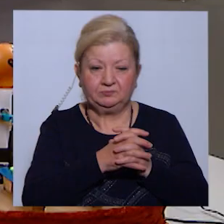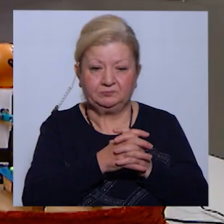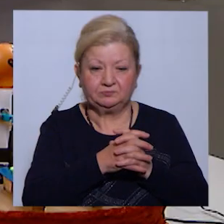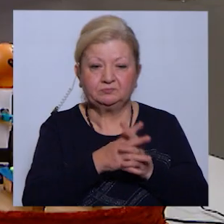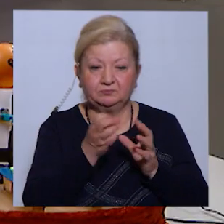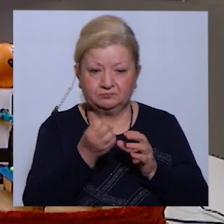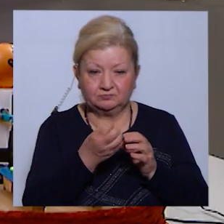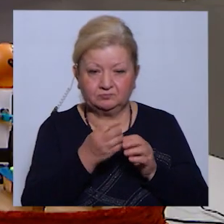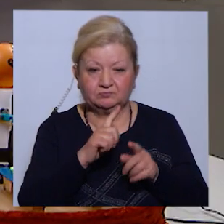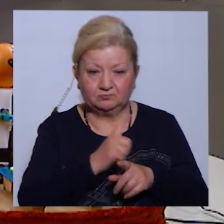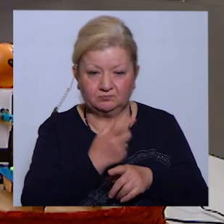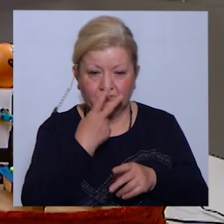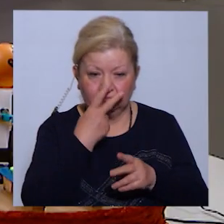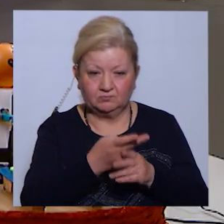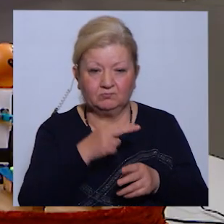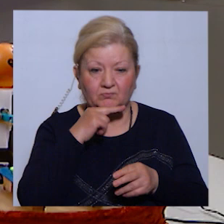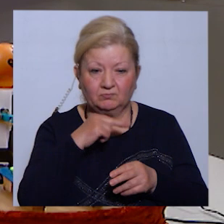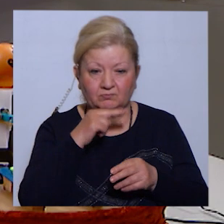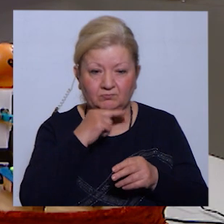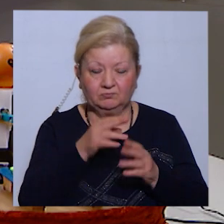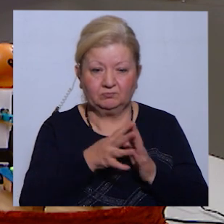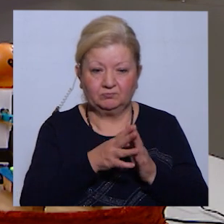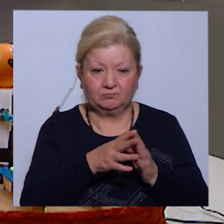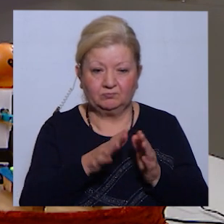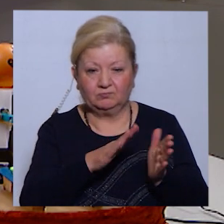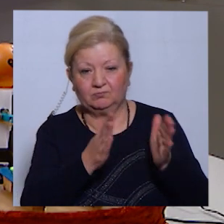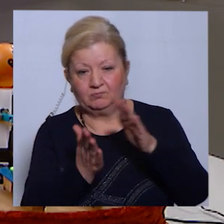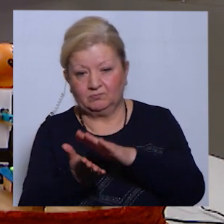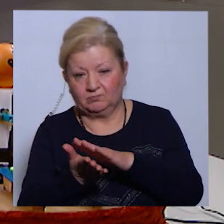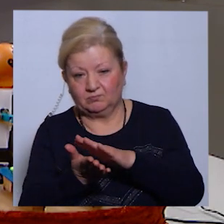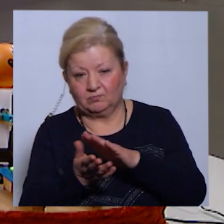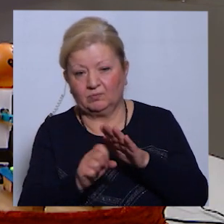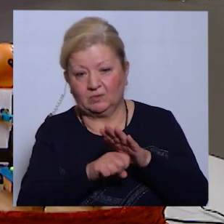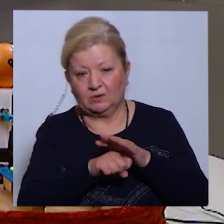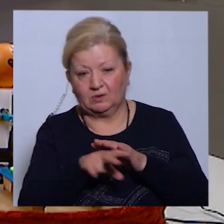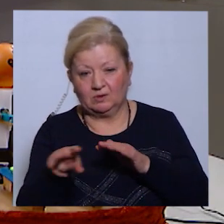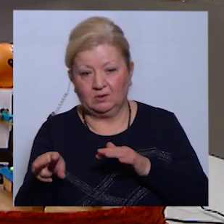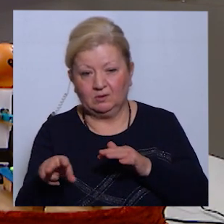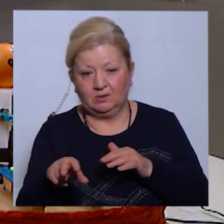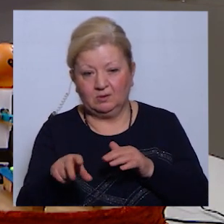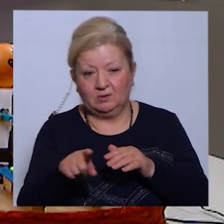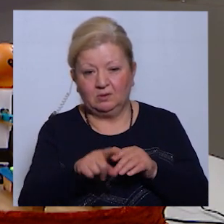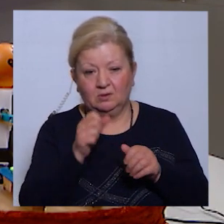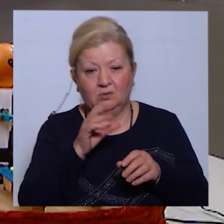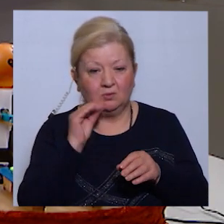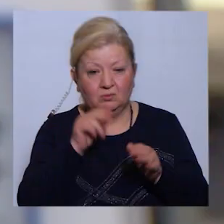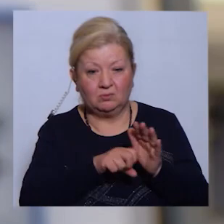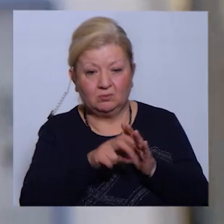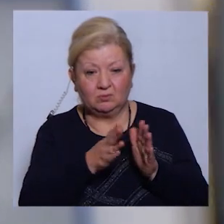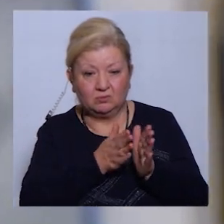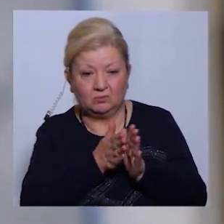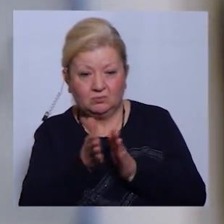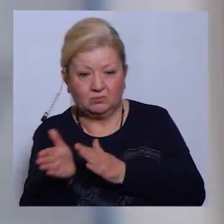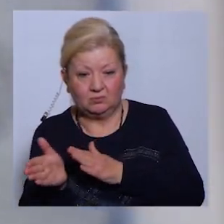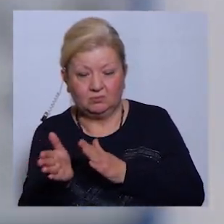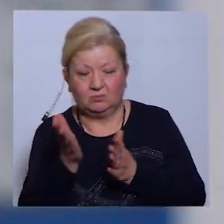კიდევ ერთხელ ნახოთ, თუ დავაკვირდებით ეხლა, აი გადავხარე და გარბის ყოველთვის გადახრის